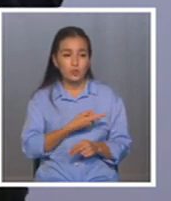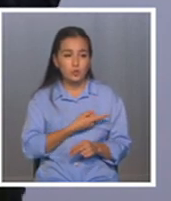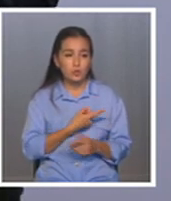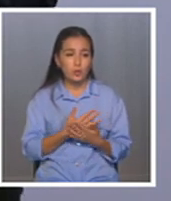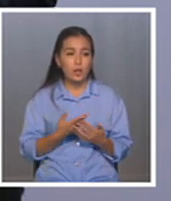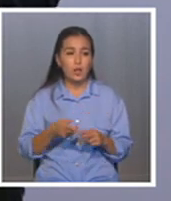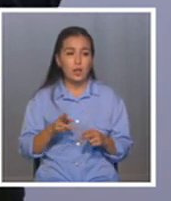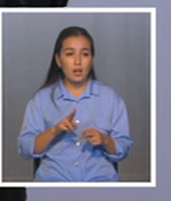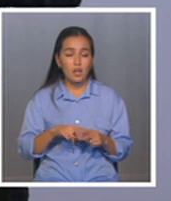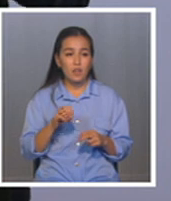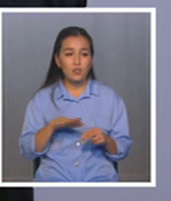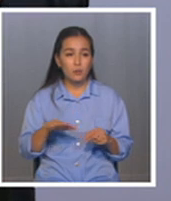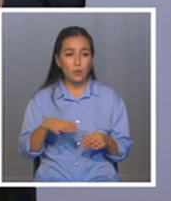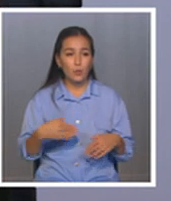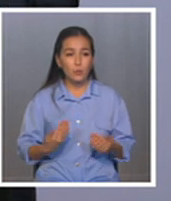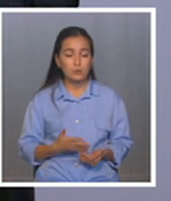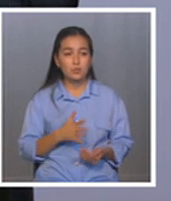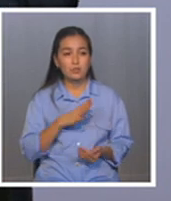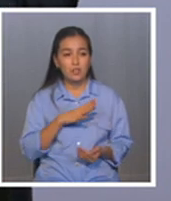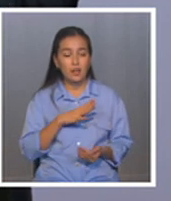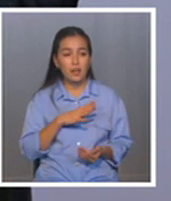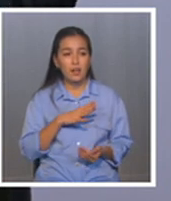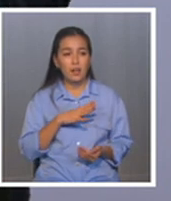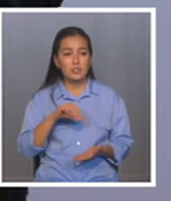сүрген алдыңғы қатарлы зиялылар мен